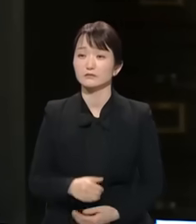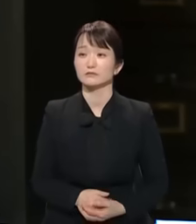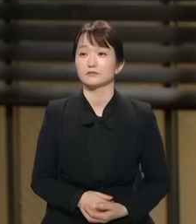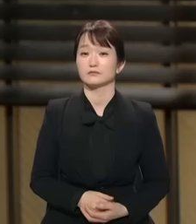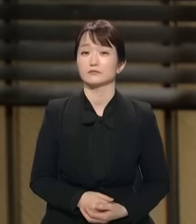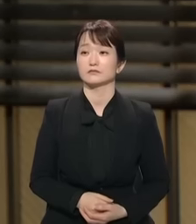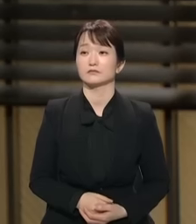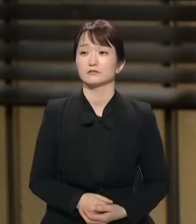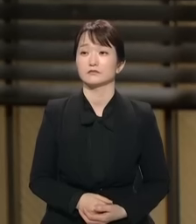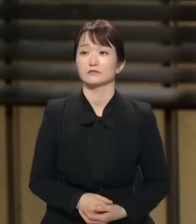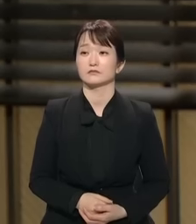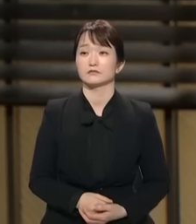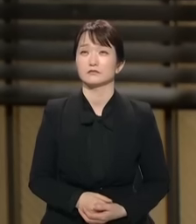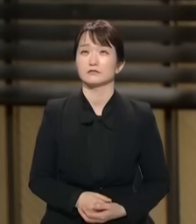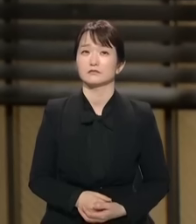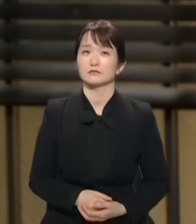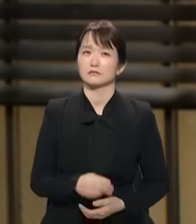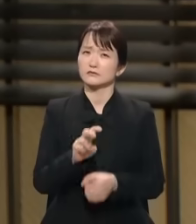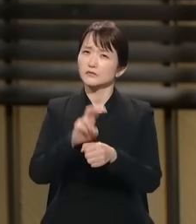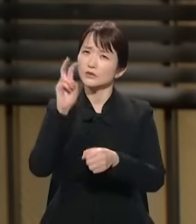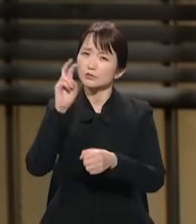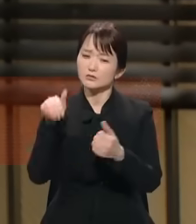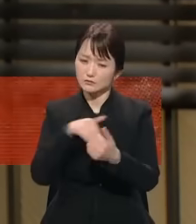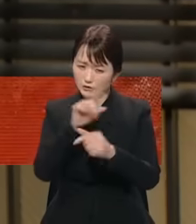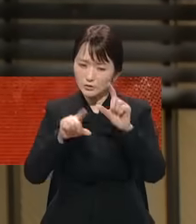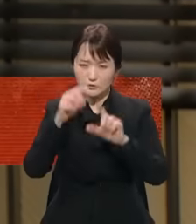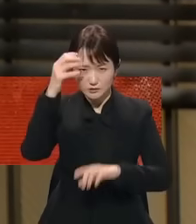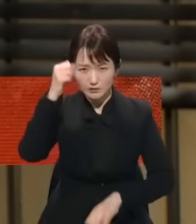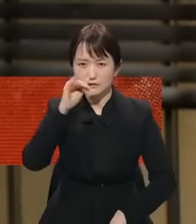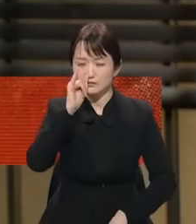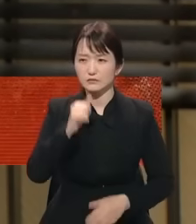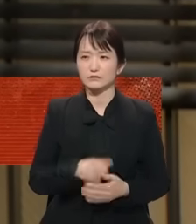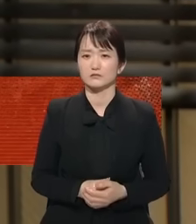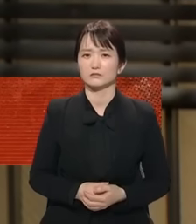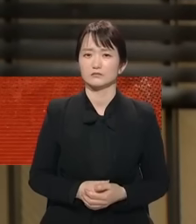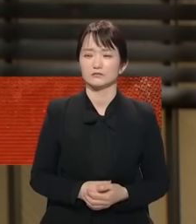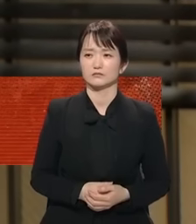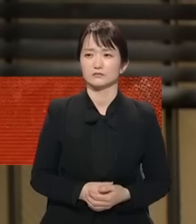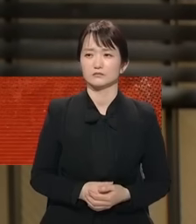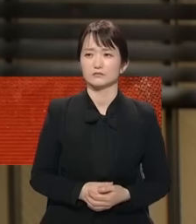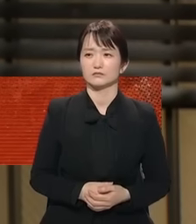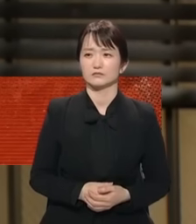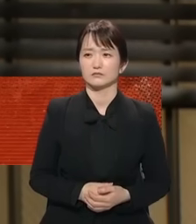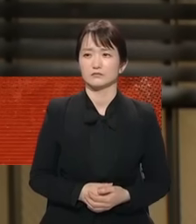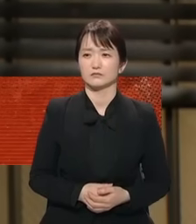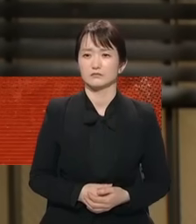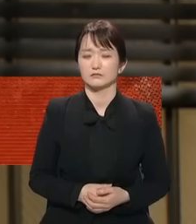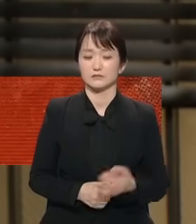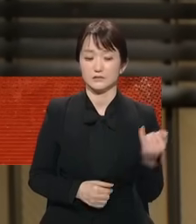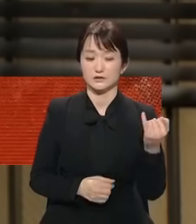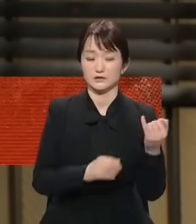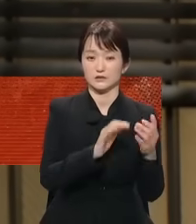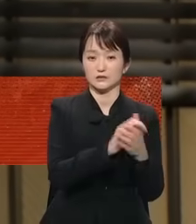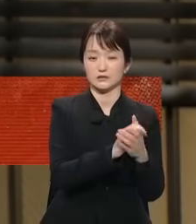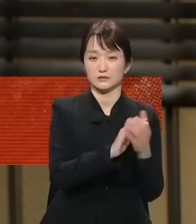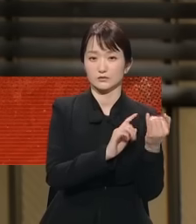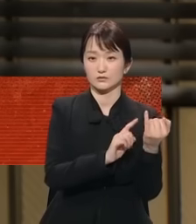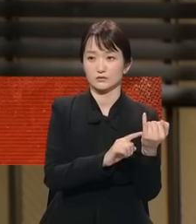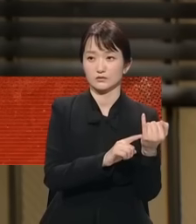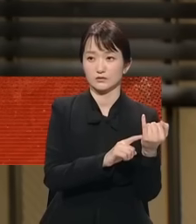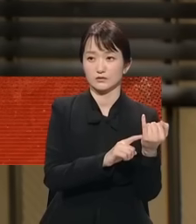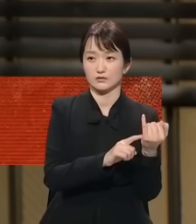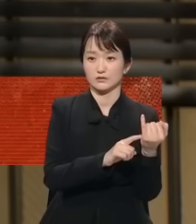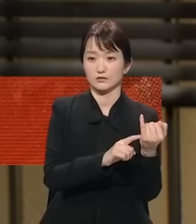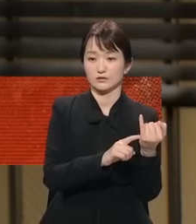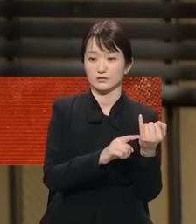대충 그때 상황을 기억을 하고 있더랍니다. 그리고 그거 과정에서 그러니까 자신의 당시로서는 여자친구였던 그 배우가 폭행을